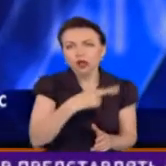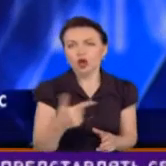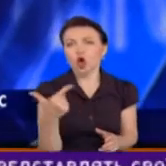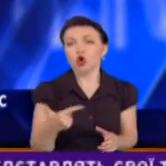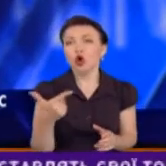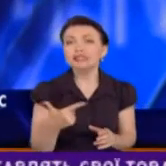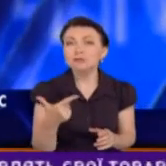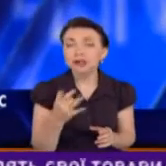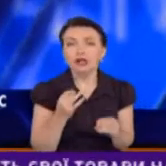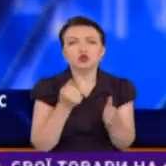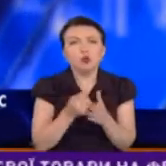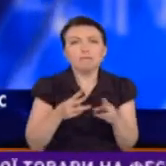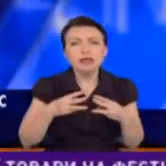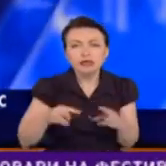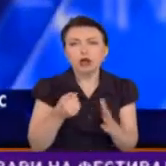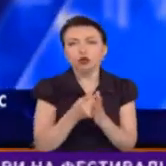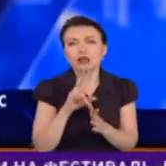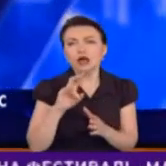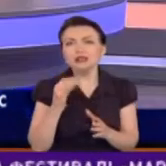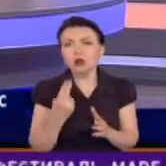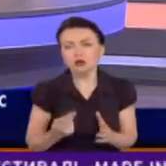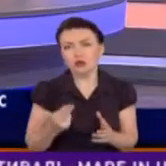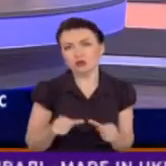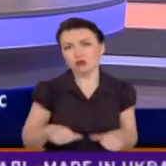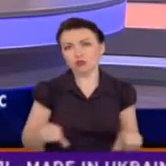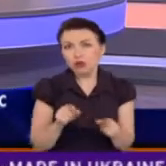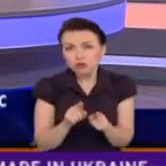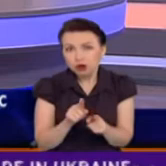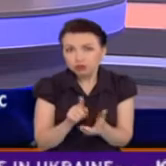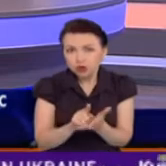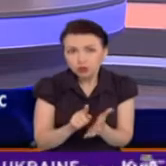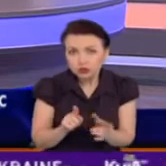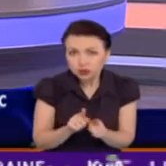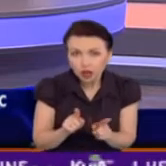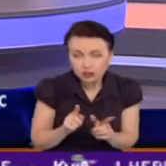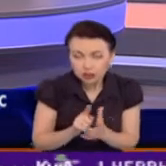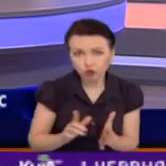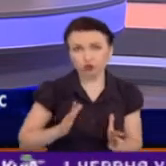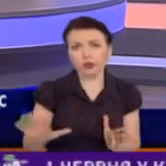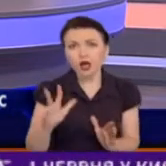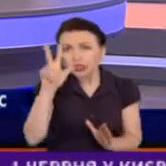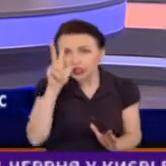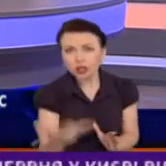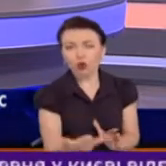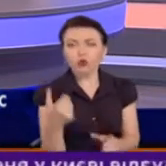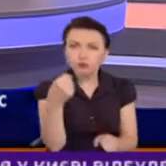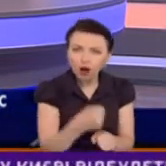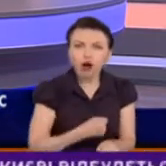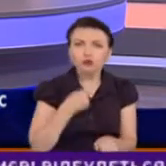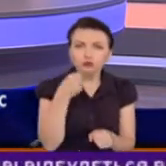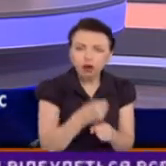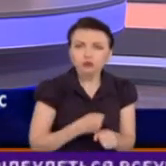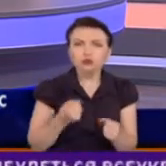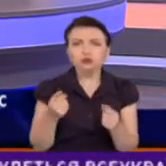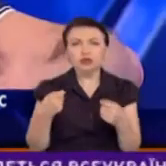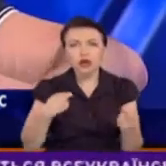ну, до всього складу, і в тому числі до Національної комісії. Ну, так же не може бути, да, що 3 роки вони працюють на ринок, вони